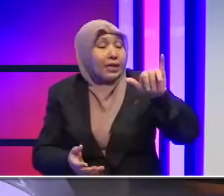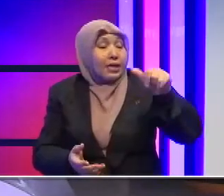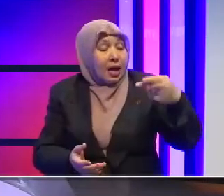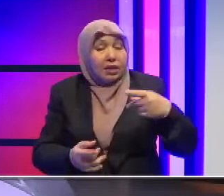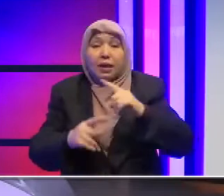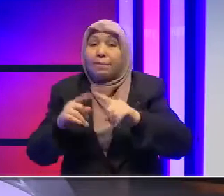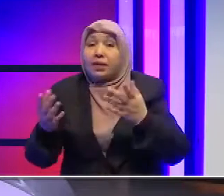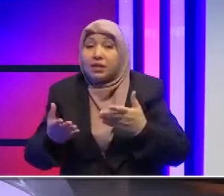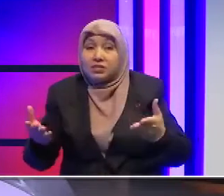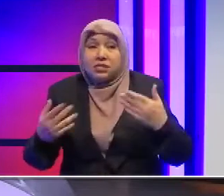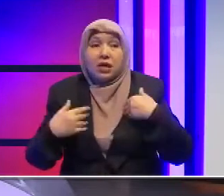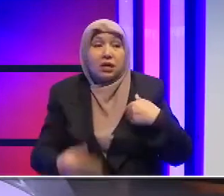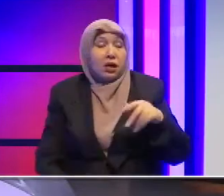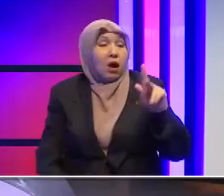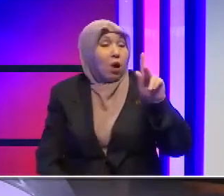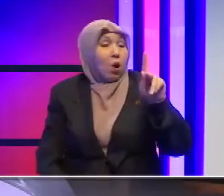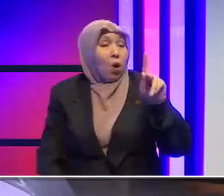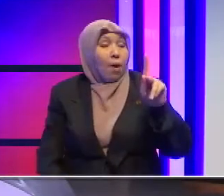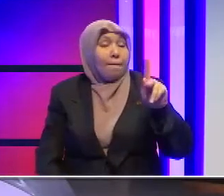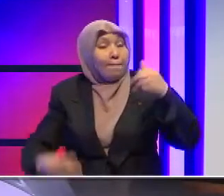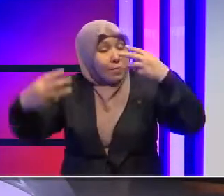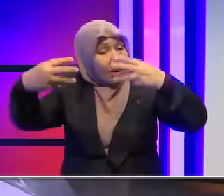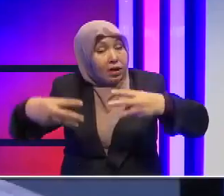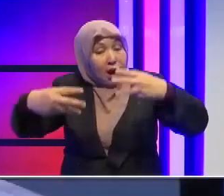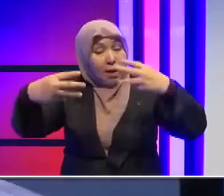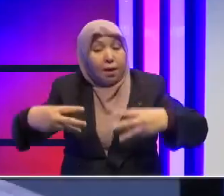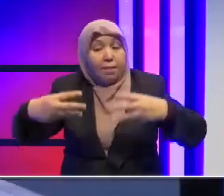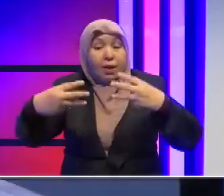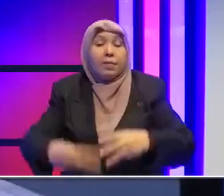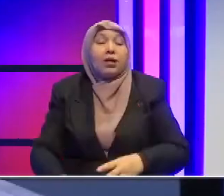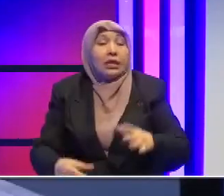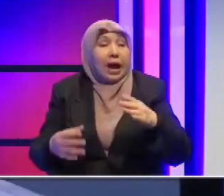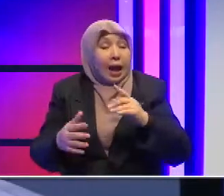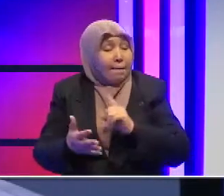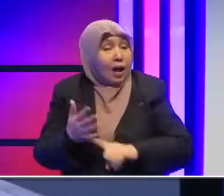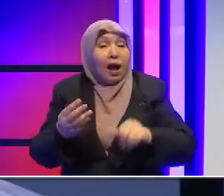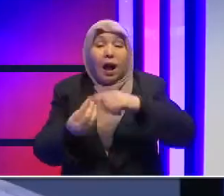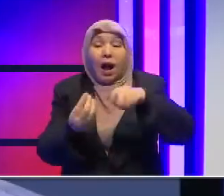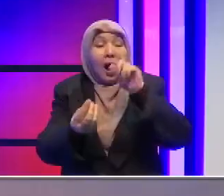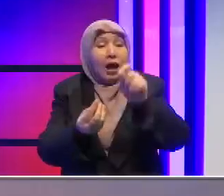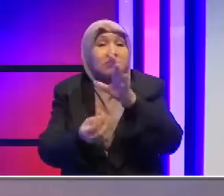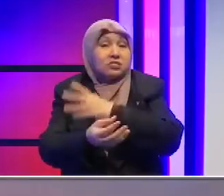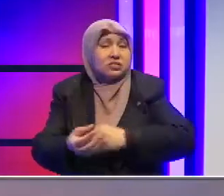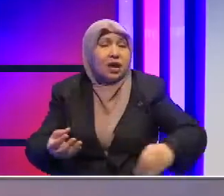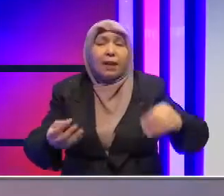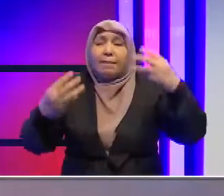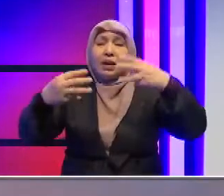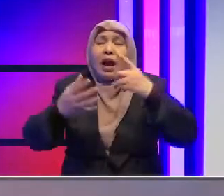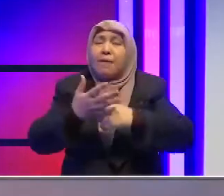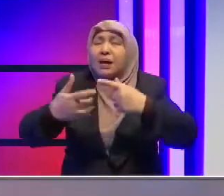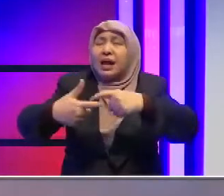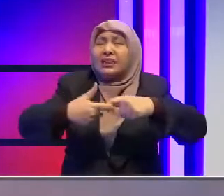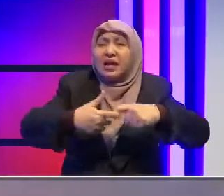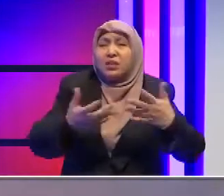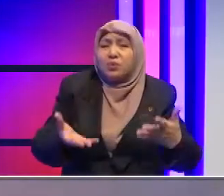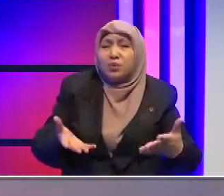ada yuqatilun, berperang. Boleh Ustaz ceritakan haji dan perang, apa tanasub kaitan di antara